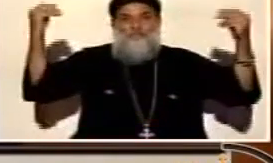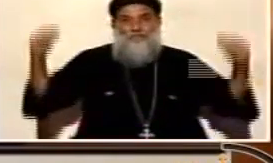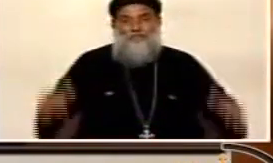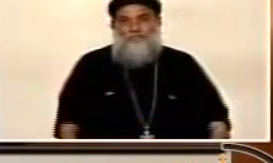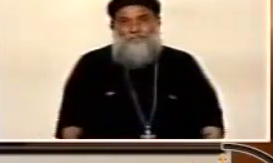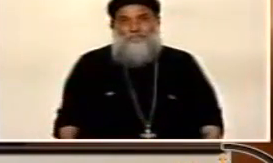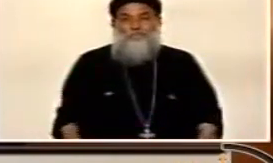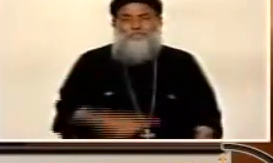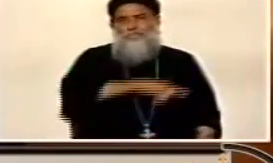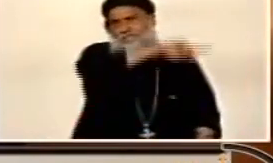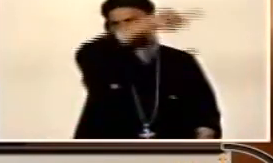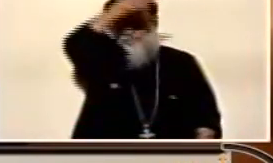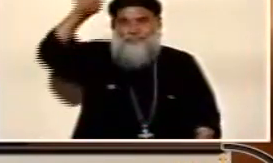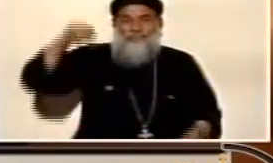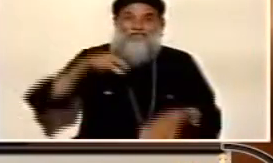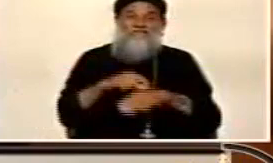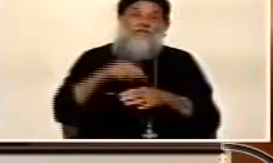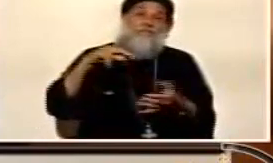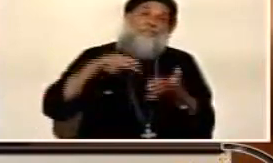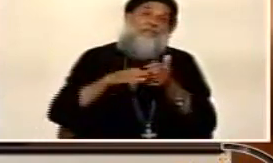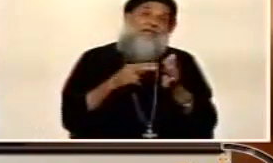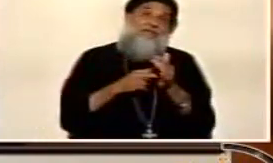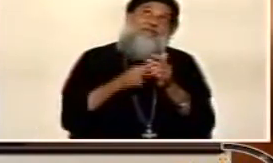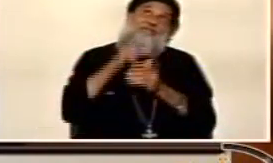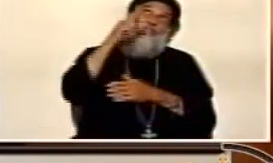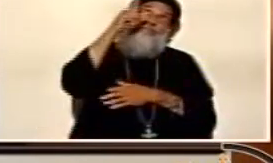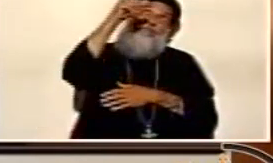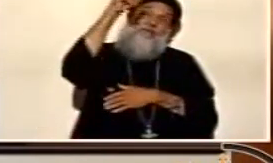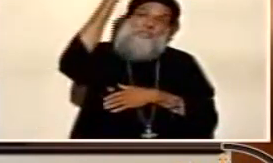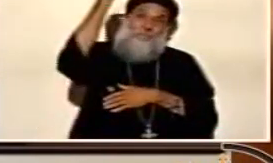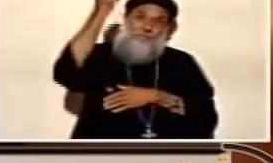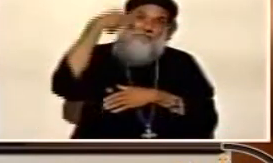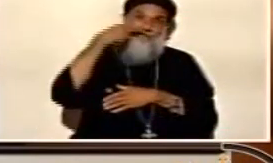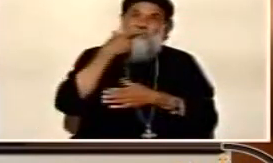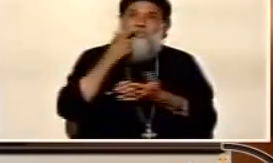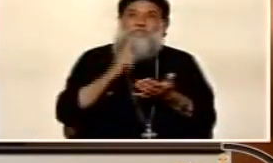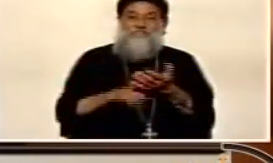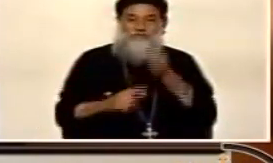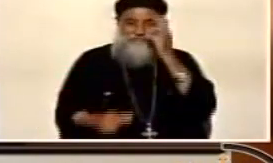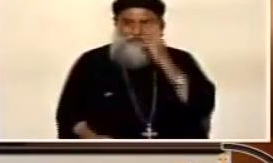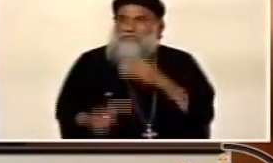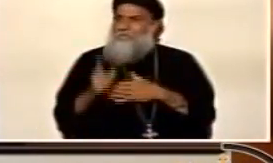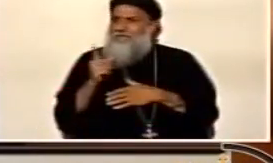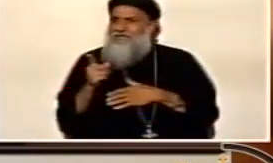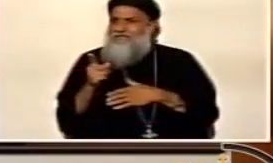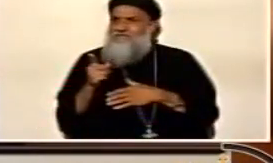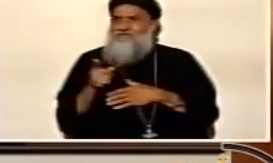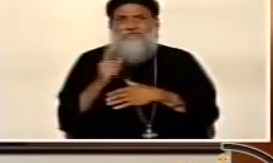يعني أي إنسان بيعمل حاجة منه معروف مصدرها إيه،